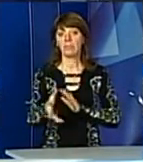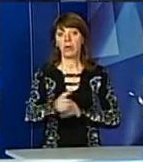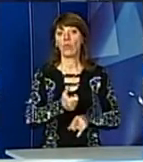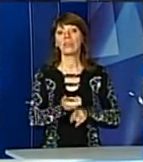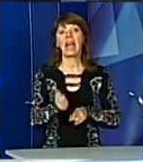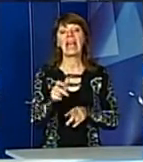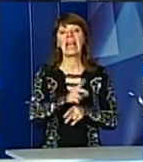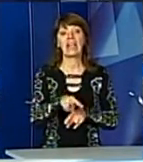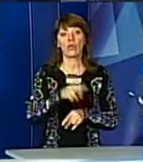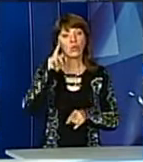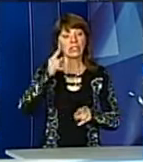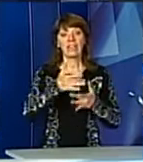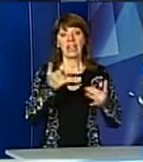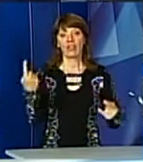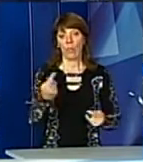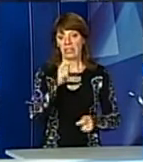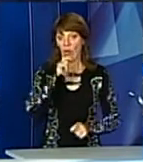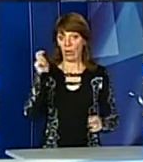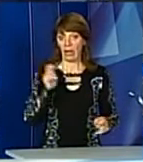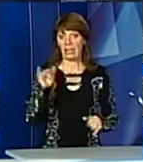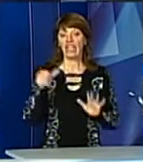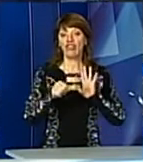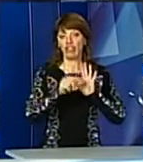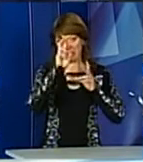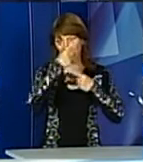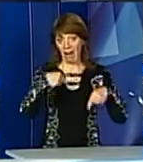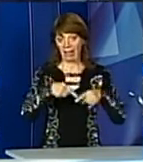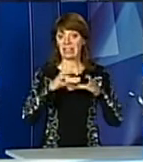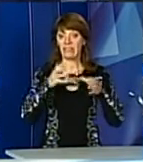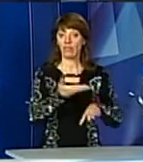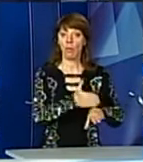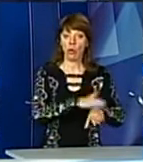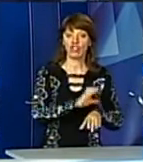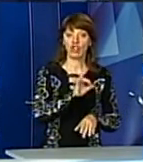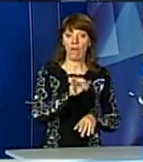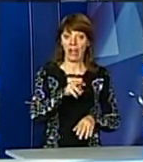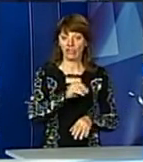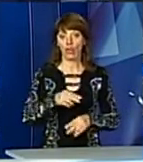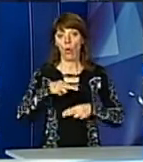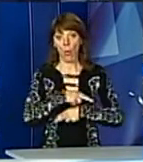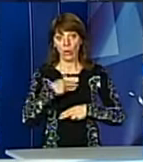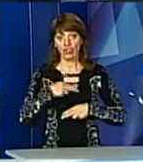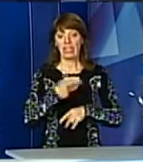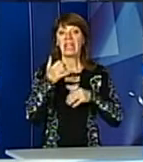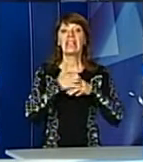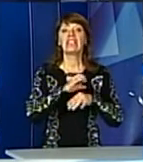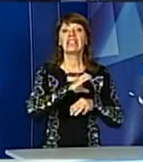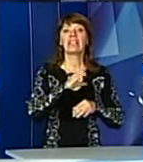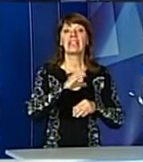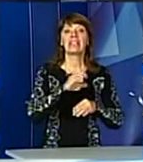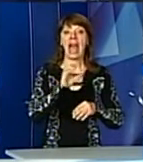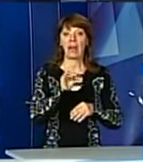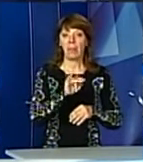беруть літературознавці з різних областей України та шести країн світу – Польщі, Словаччини, Угорщини, Сербії, США та